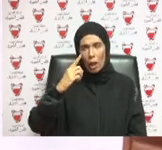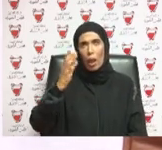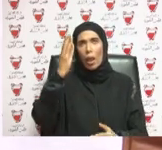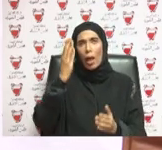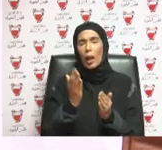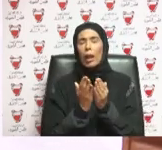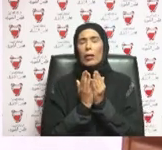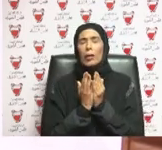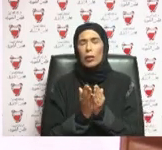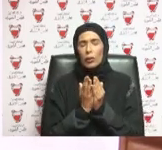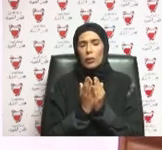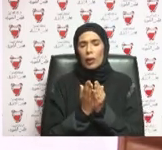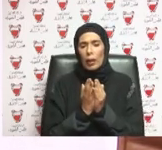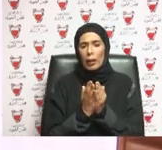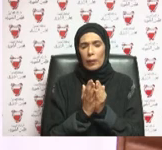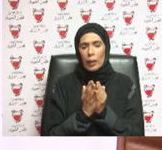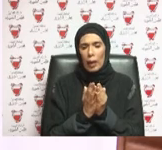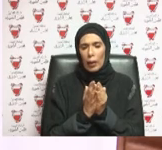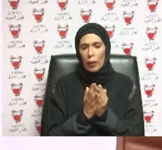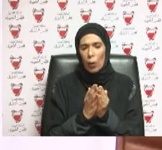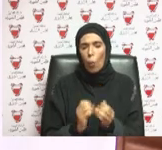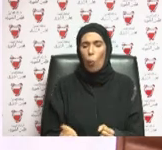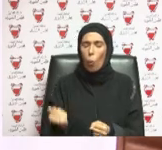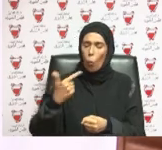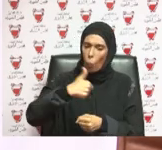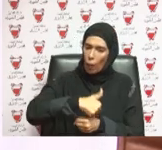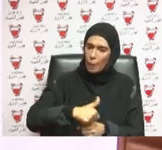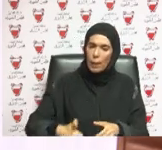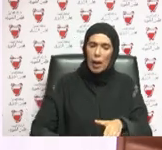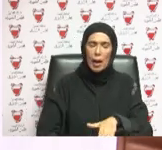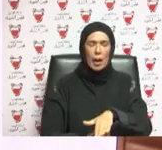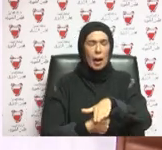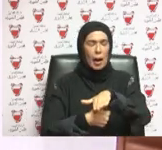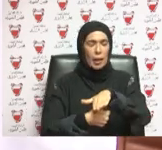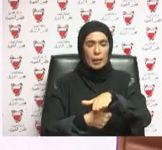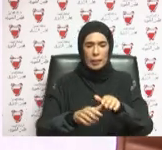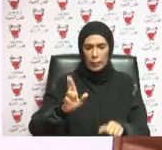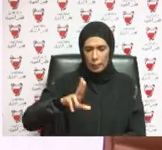إن يهب إن شاء الله ولي العهد الأمير